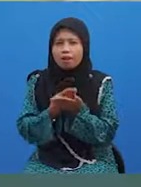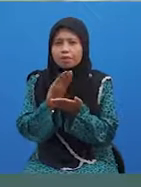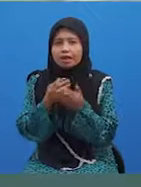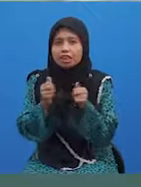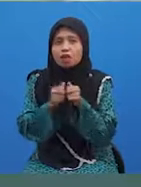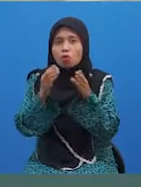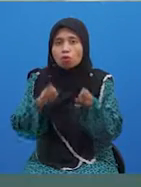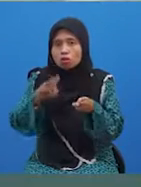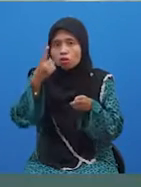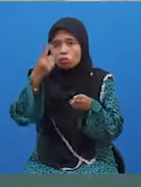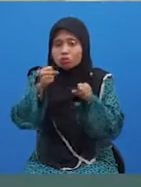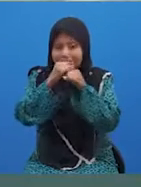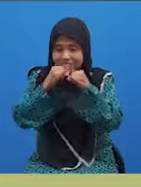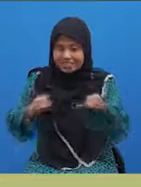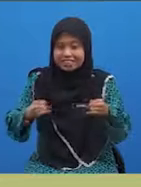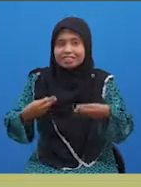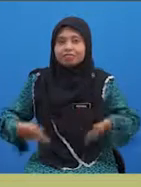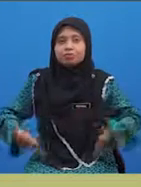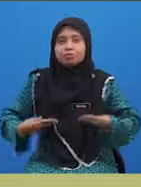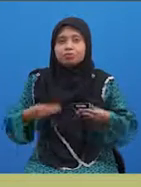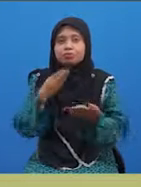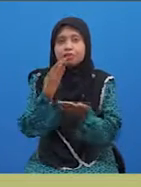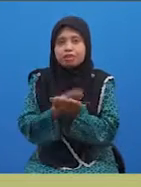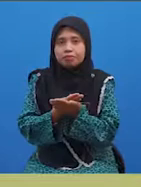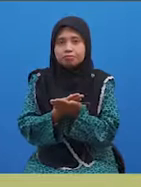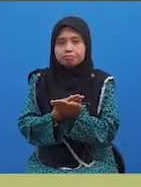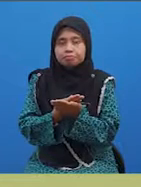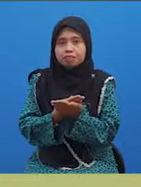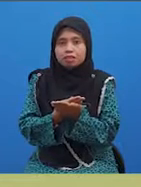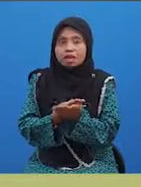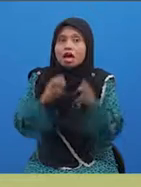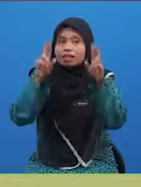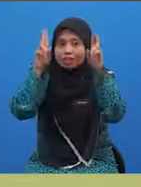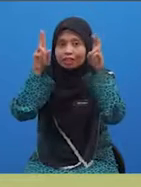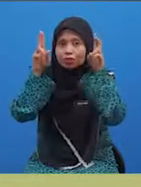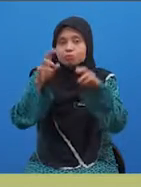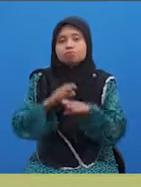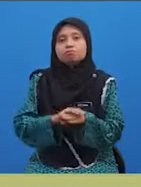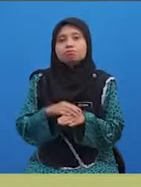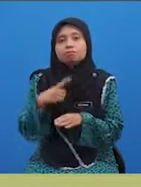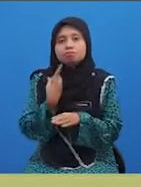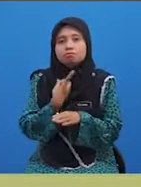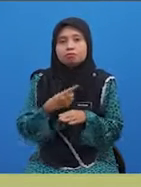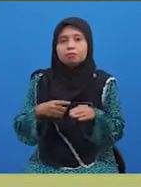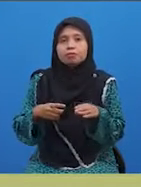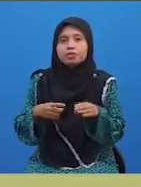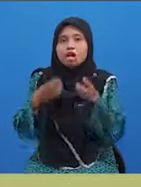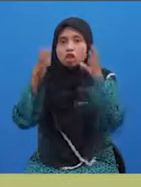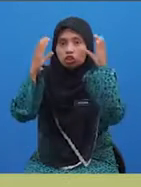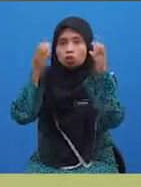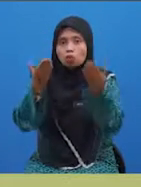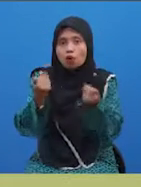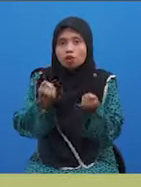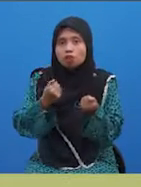demi kesejahteraan hidup. Baiklah, berbalik kepada topik pelajaran kita hari ini, cikgu harap